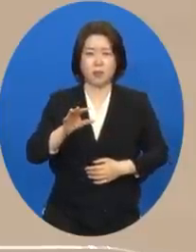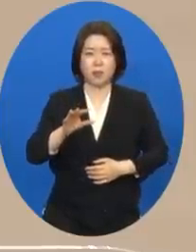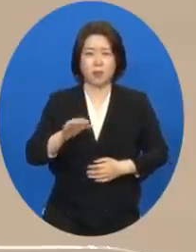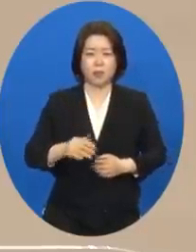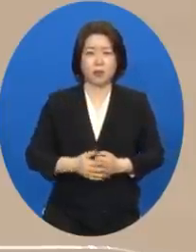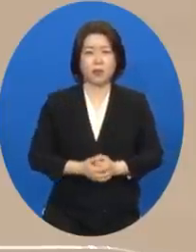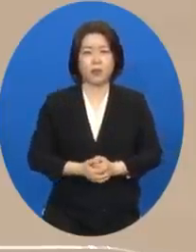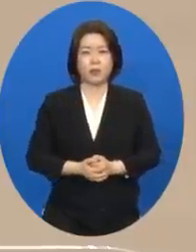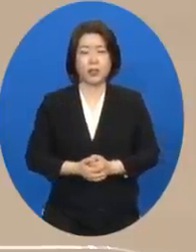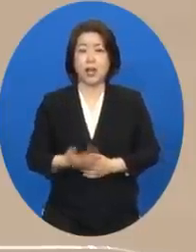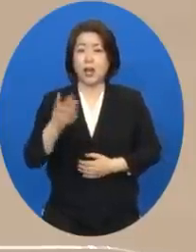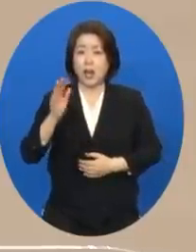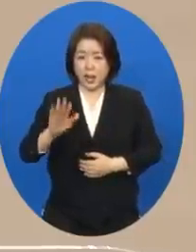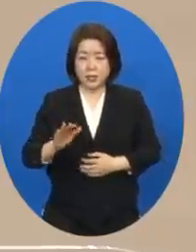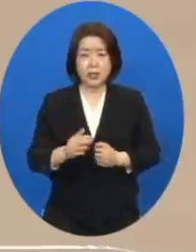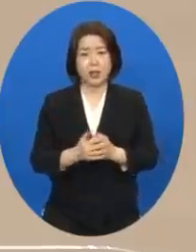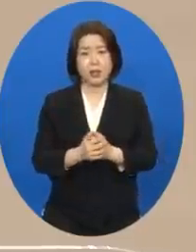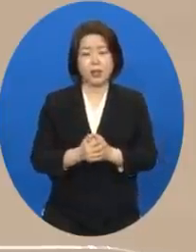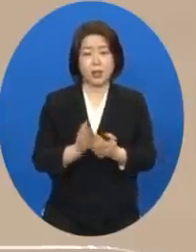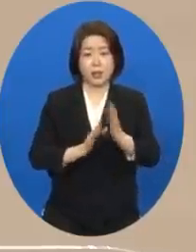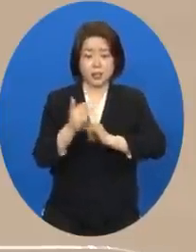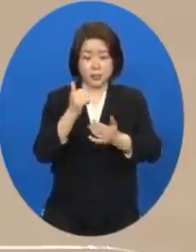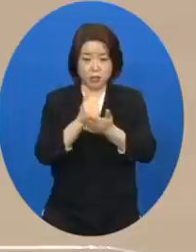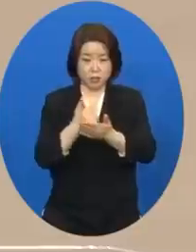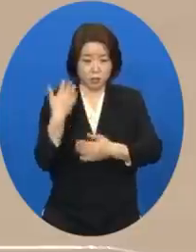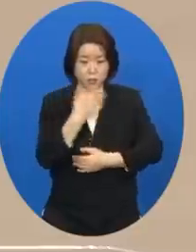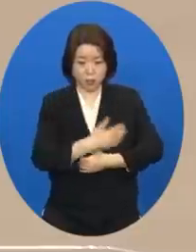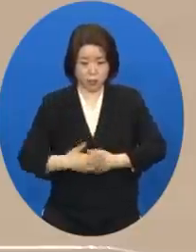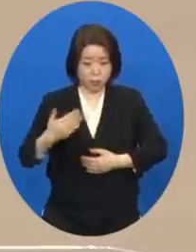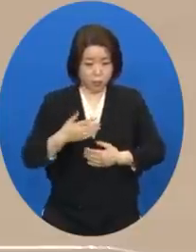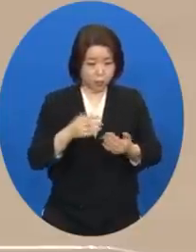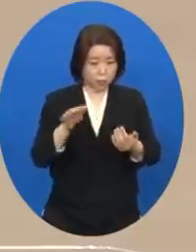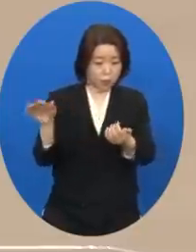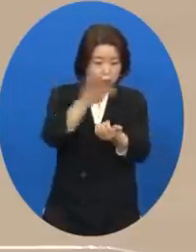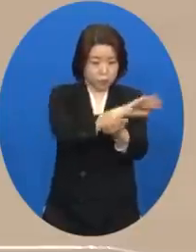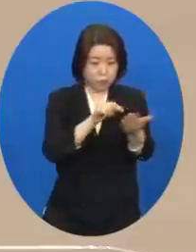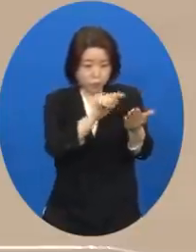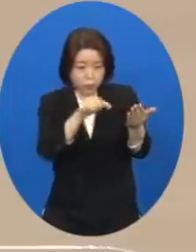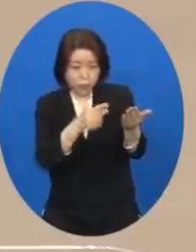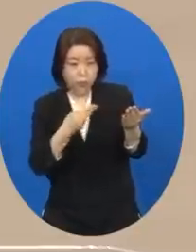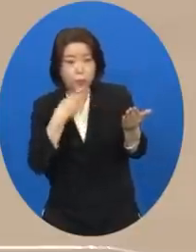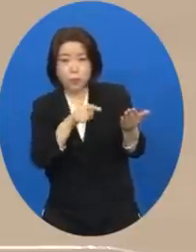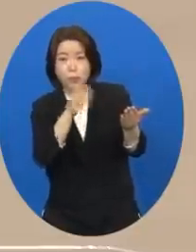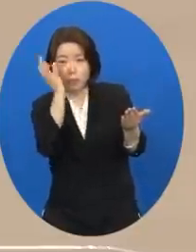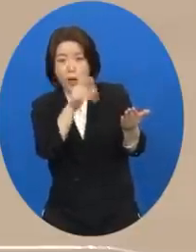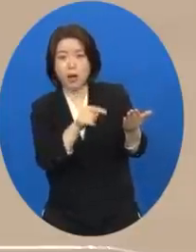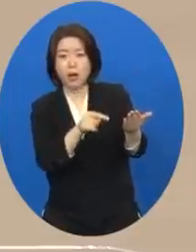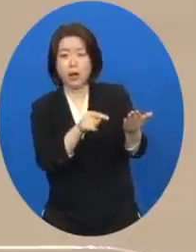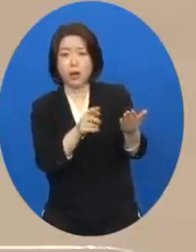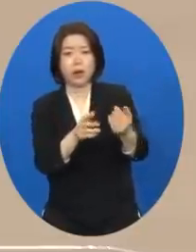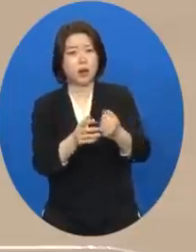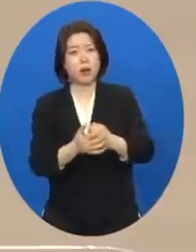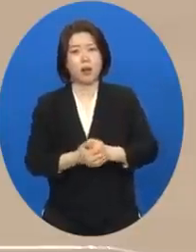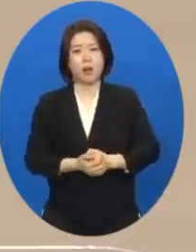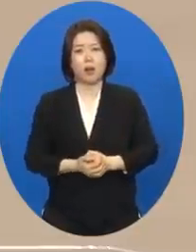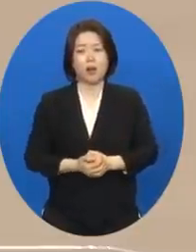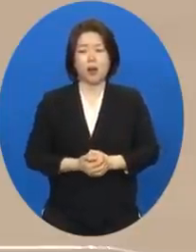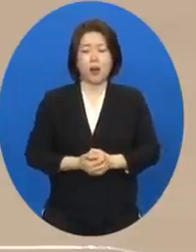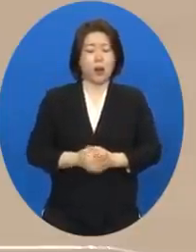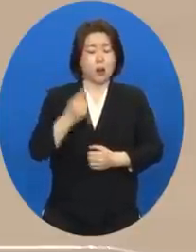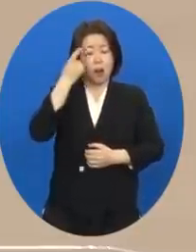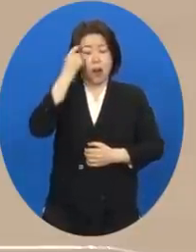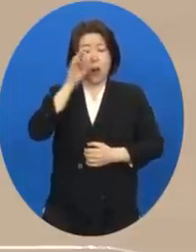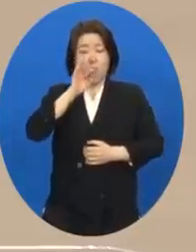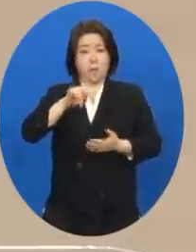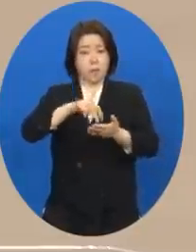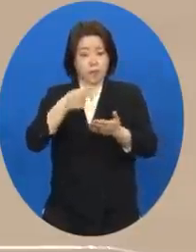그런데 예수님이 시신이 무덤이 없는 것을 봤어요 뭐 기 줄 아는지